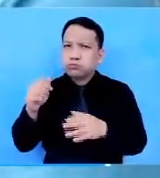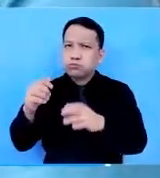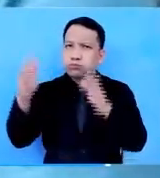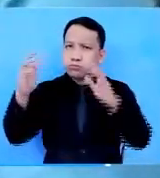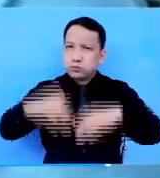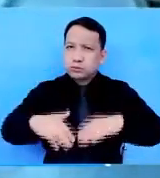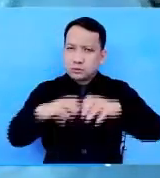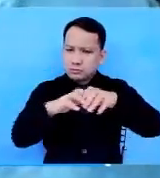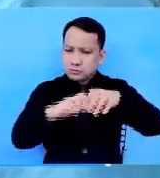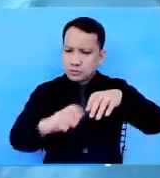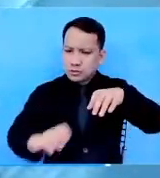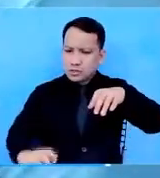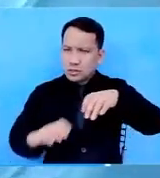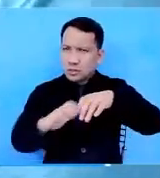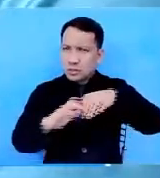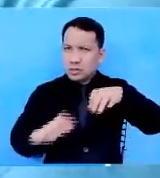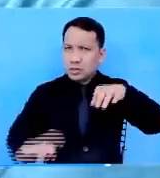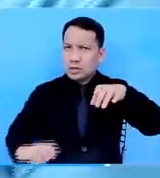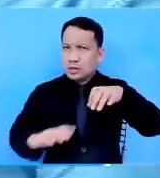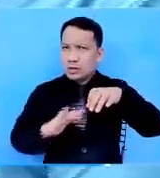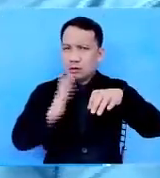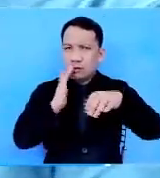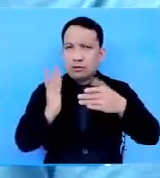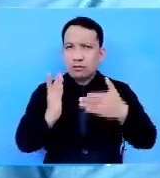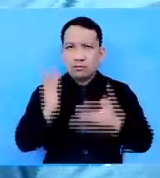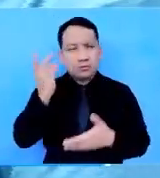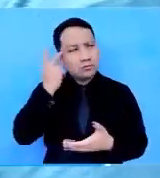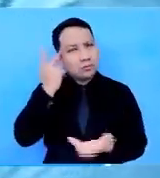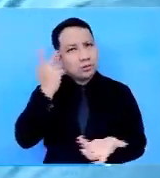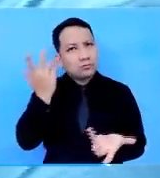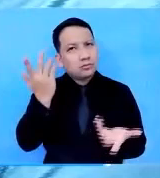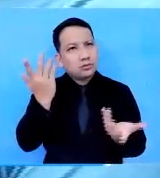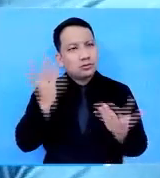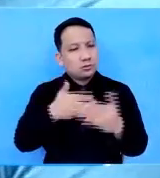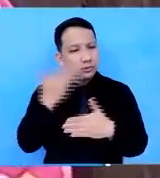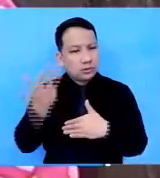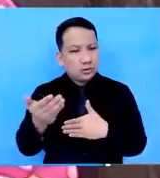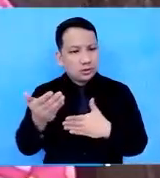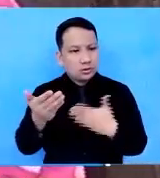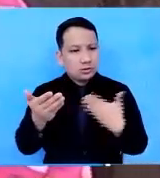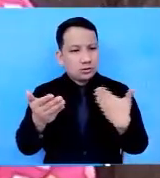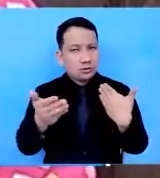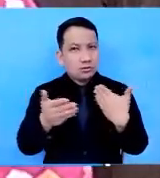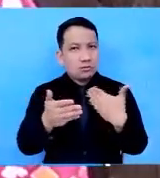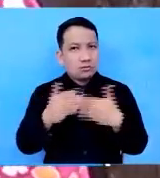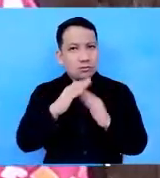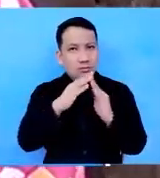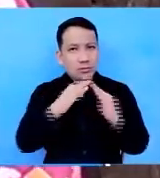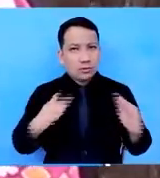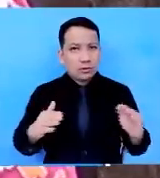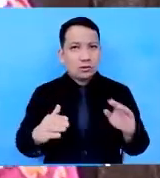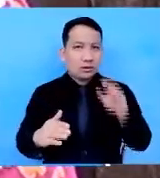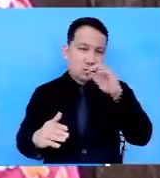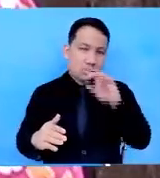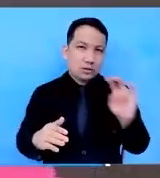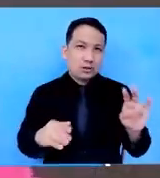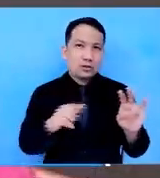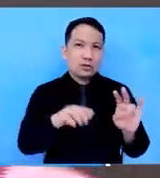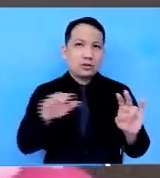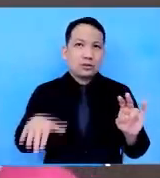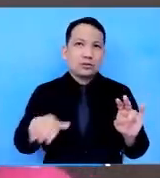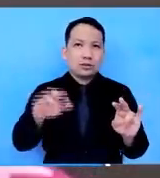pababa. Tapos hindi ko alam kung yung bahay na namin yung susunod kasi ang lapit lang po ng tubig. Ang 7 taong gulang na anak ni